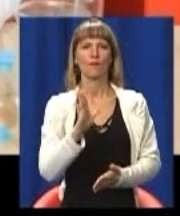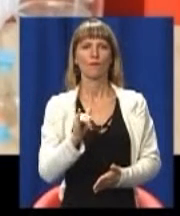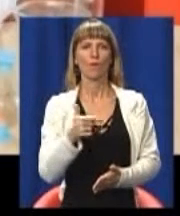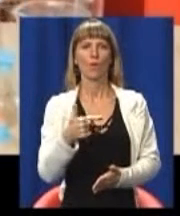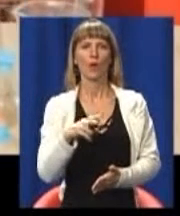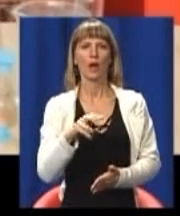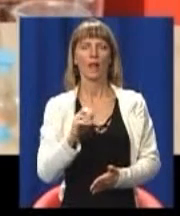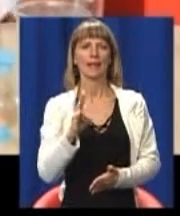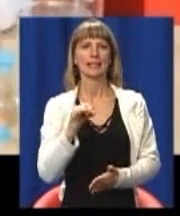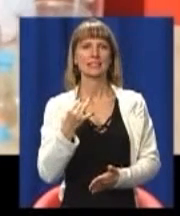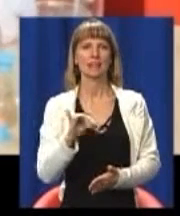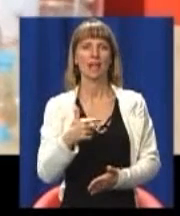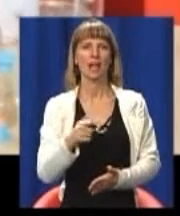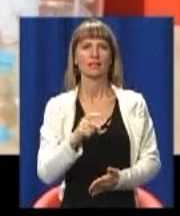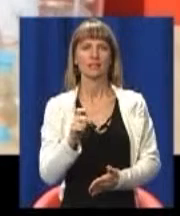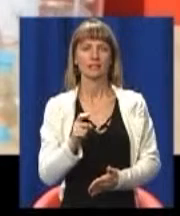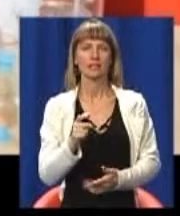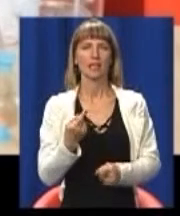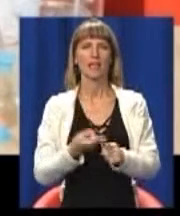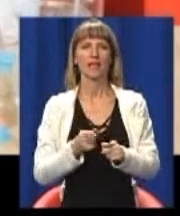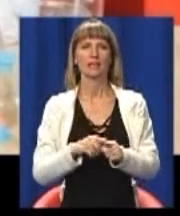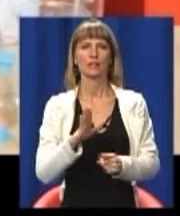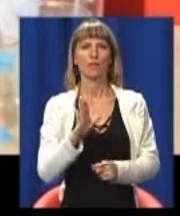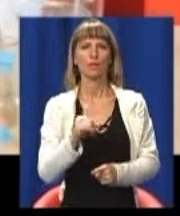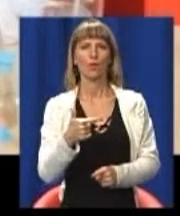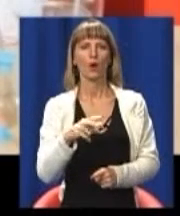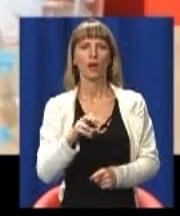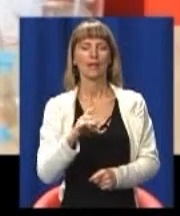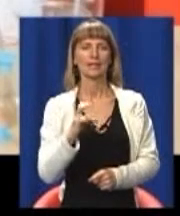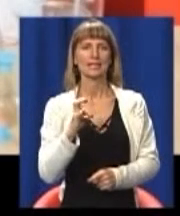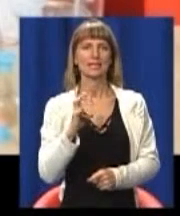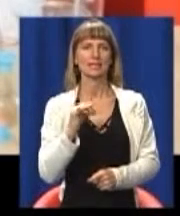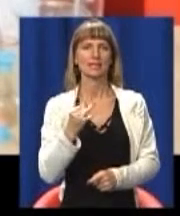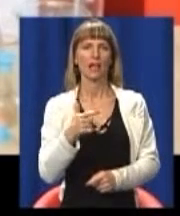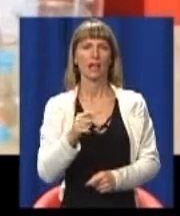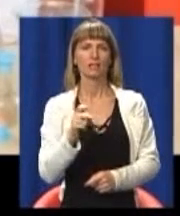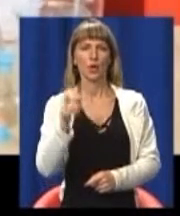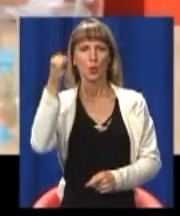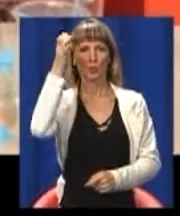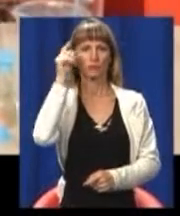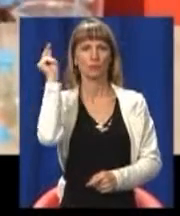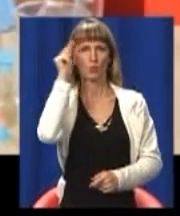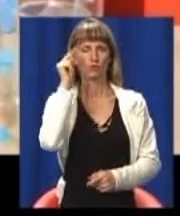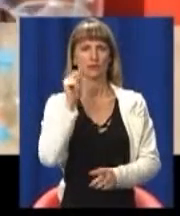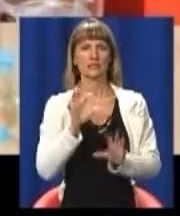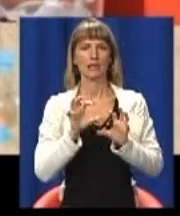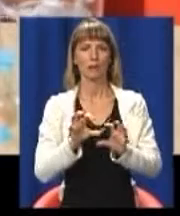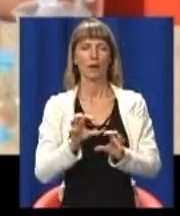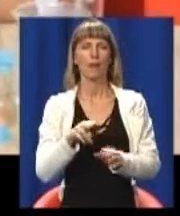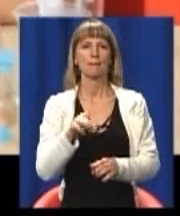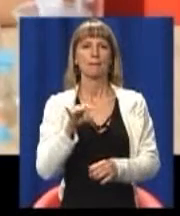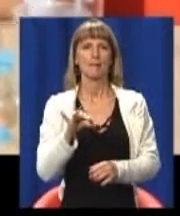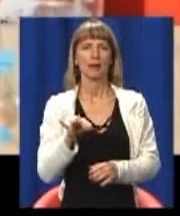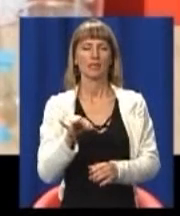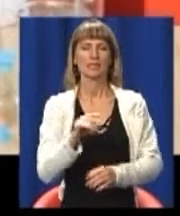Вуглекислий газ. Газ, точно. Отже, оцей самий вуглекислий газ вчені навчили заморожувати при дуже-дуже